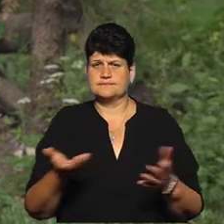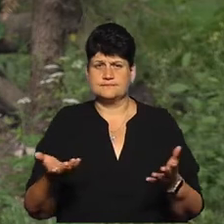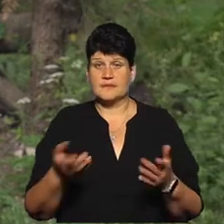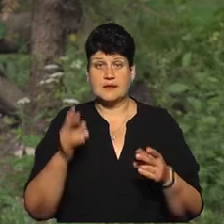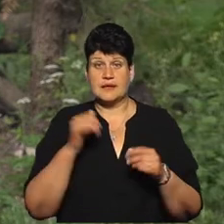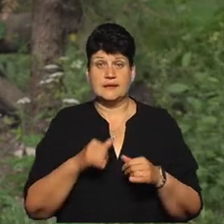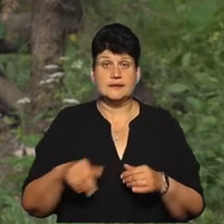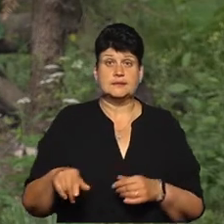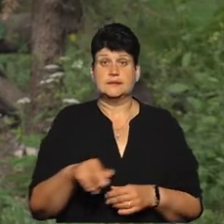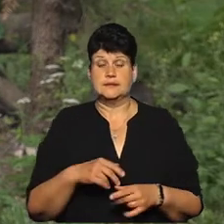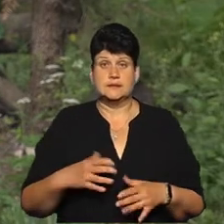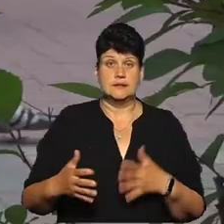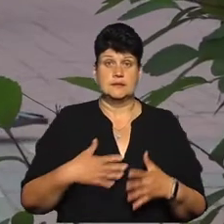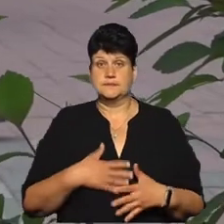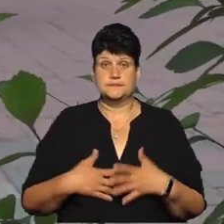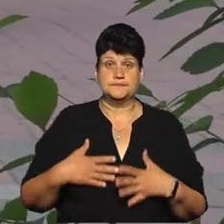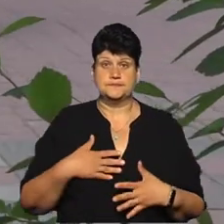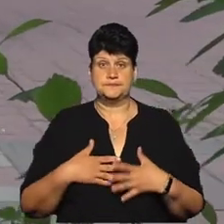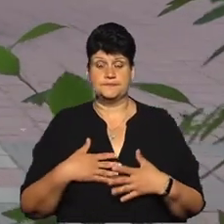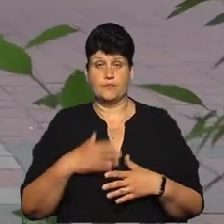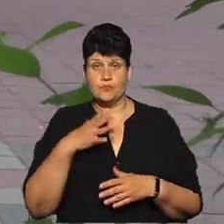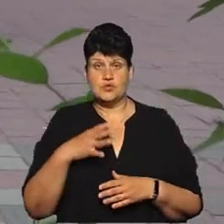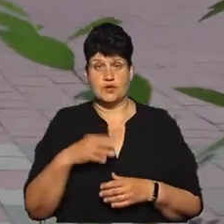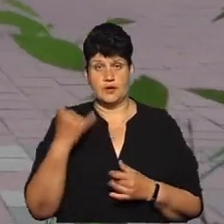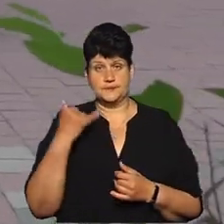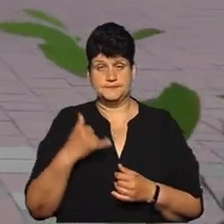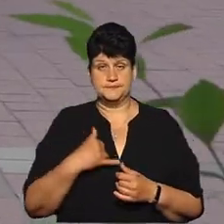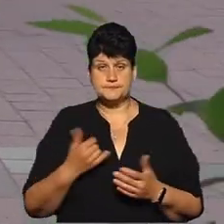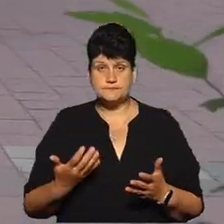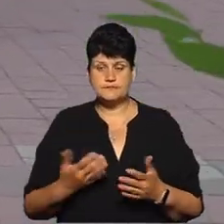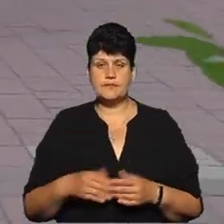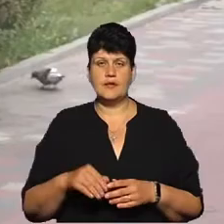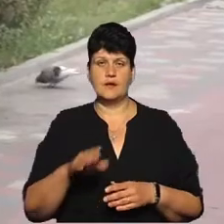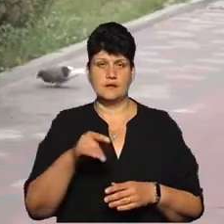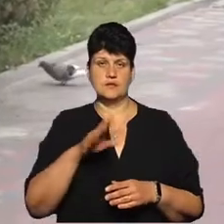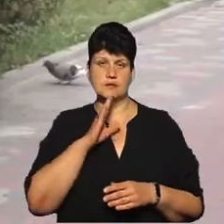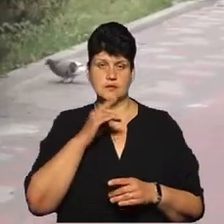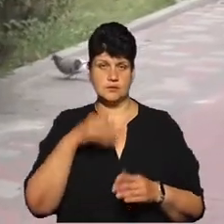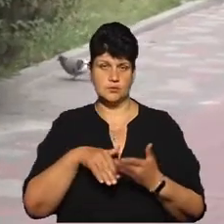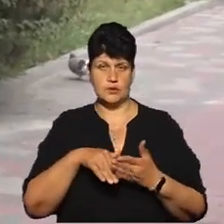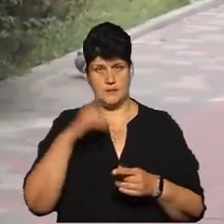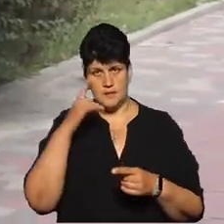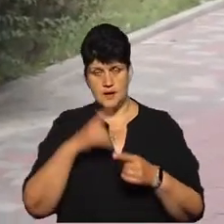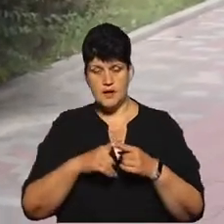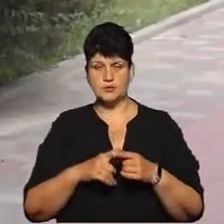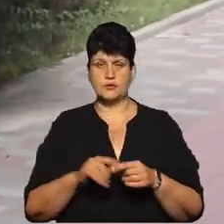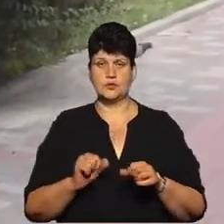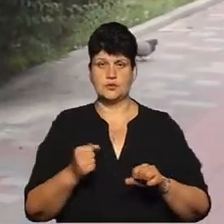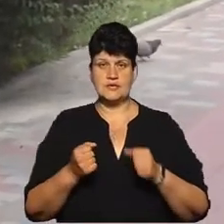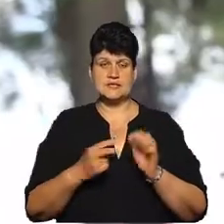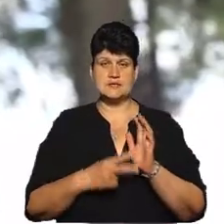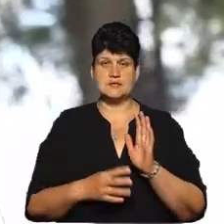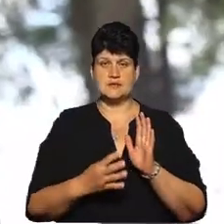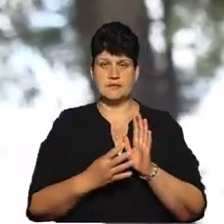в очікуванні цього повідомлення. Раїса Коляда допомагає братові та його побратимам зі 79-ї десантно-штурмової